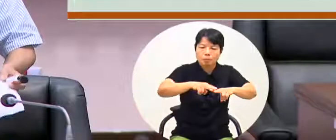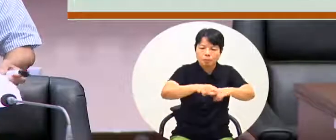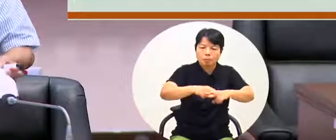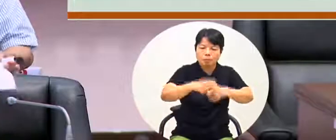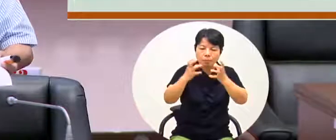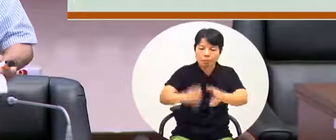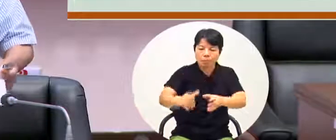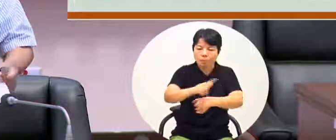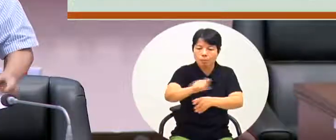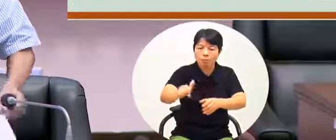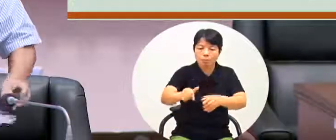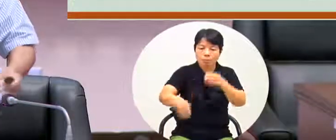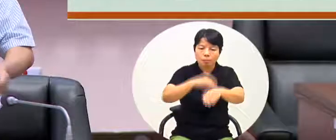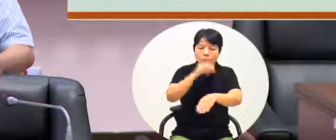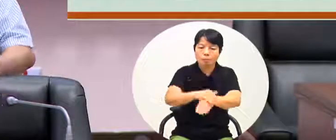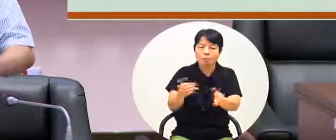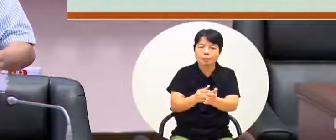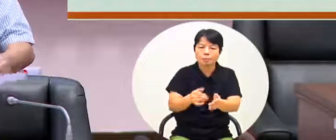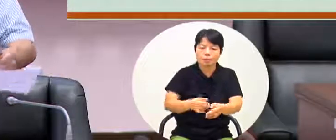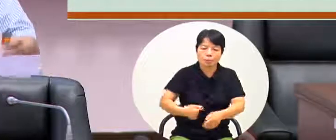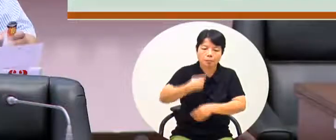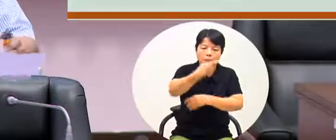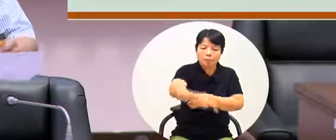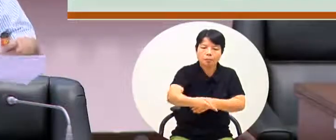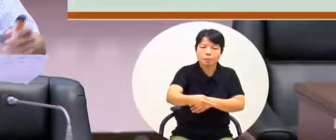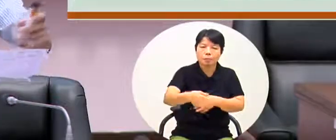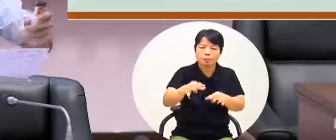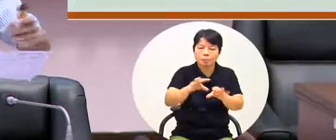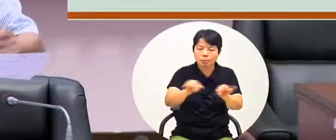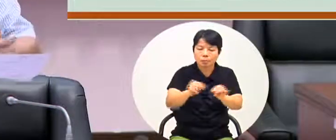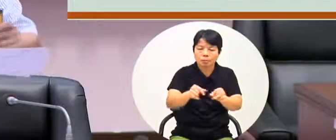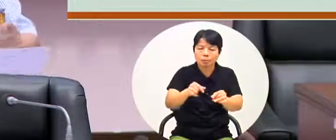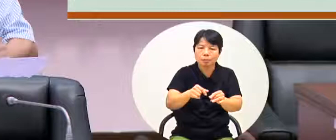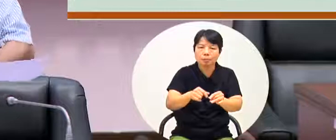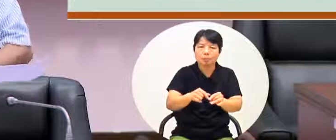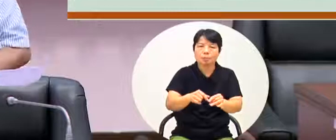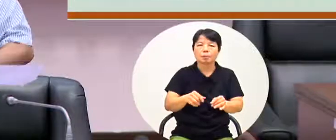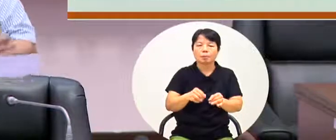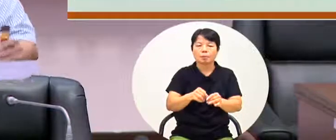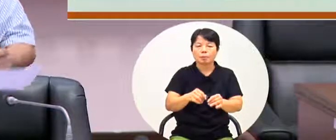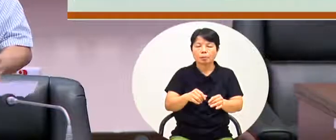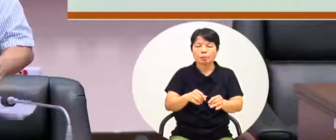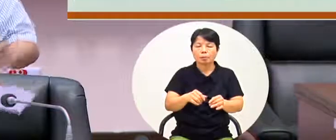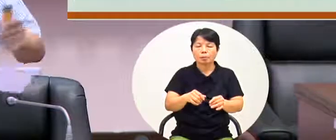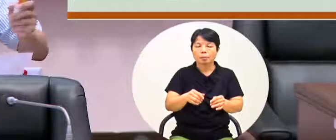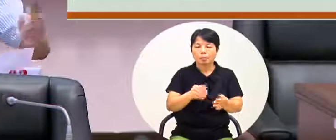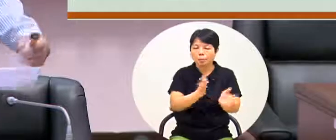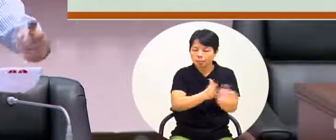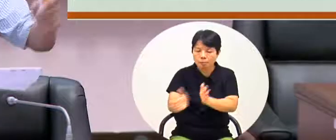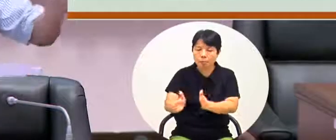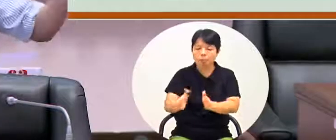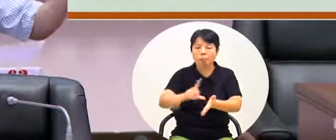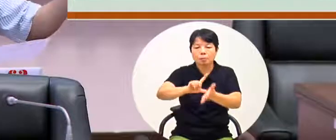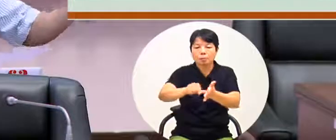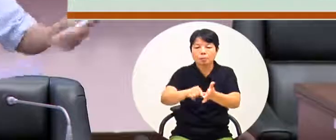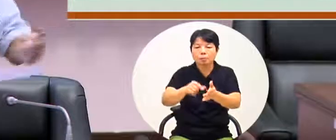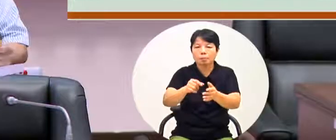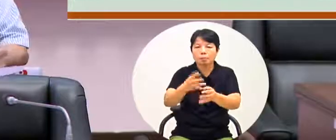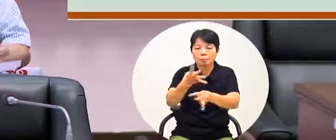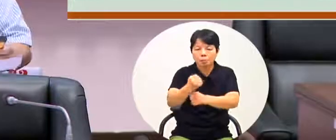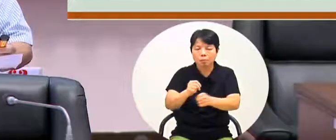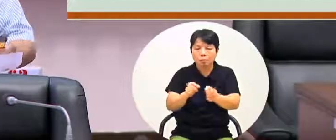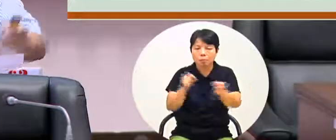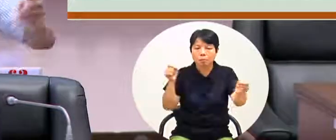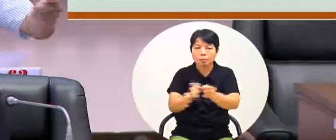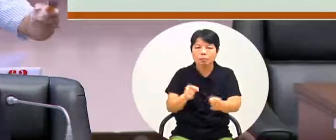能就是处分土地啊嘛，吼、哦，处分土地这个起程时间差偌久？因这土地有的是国防部，有的是这个国家产